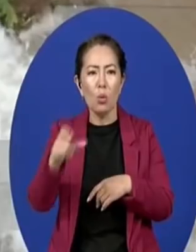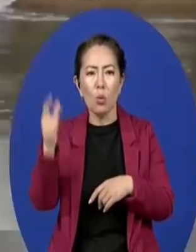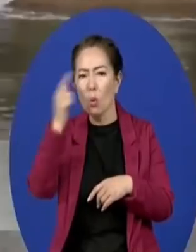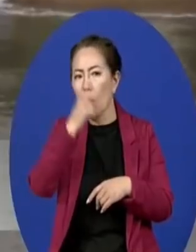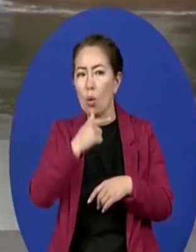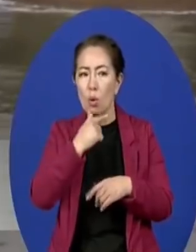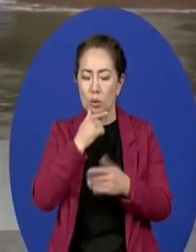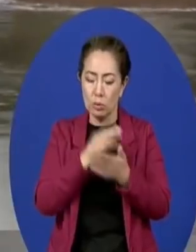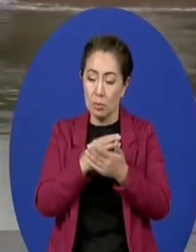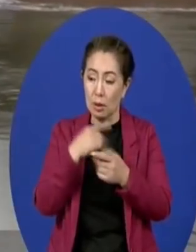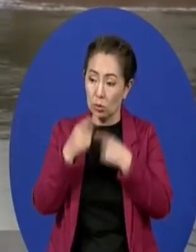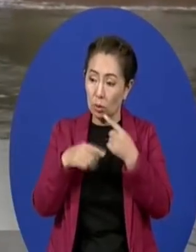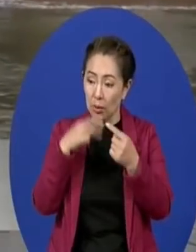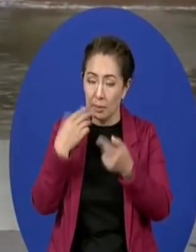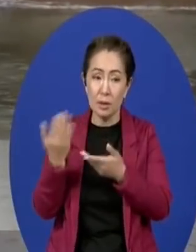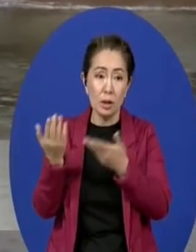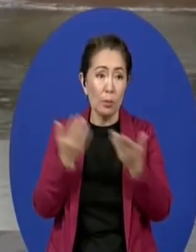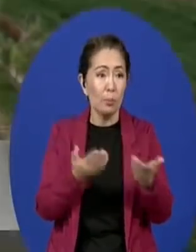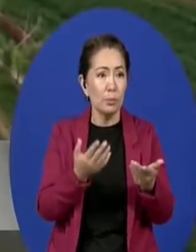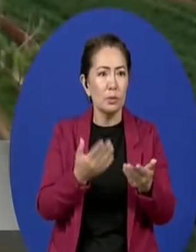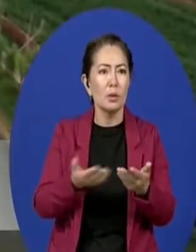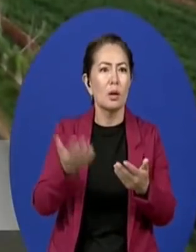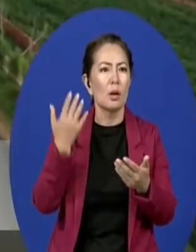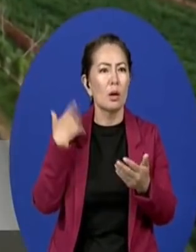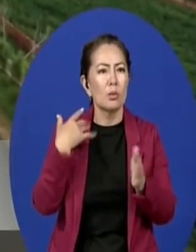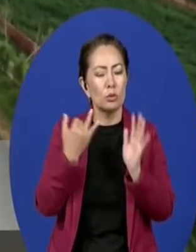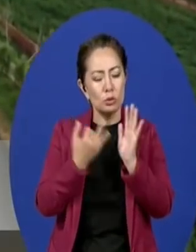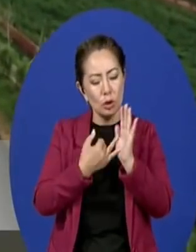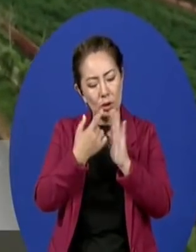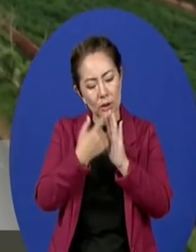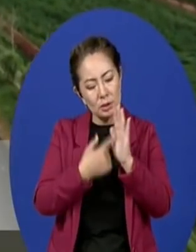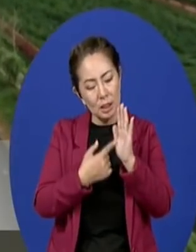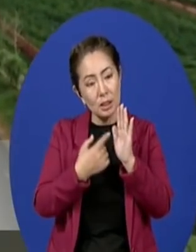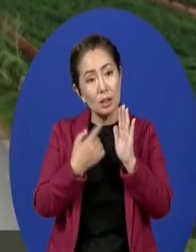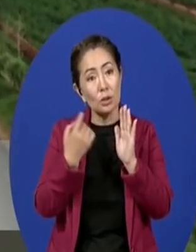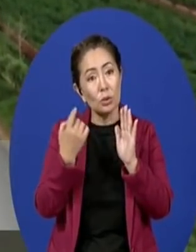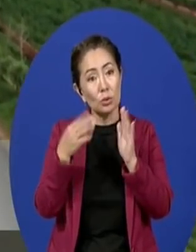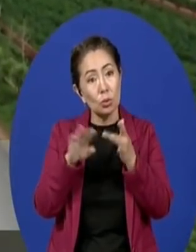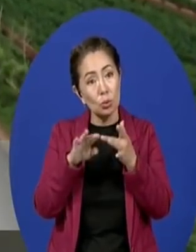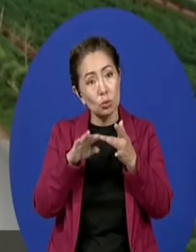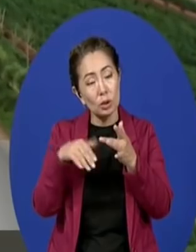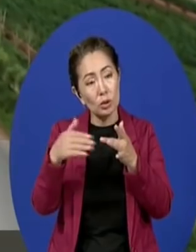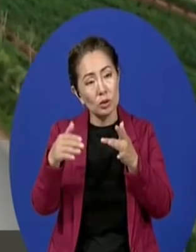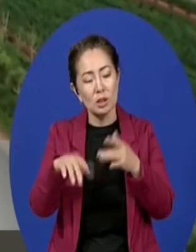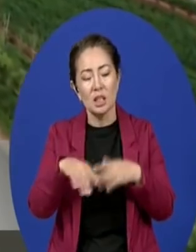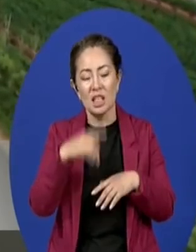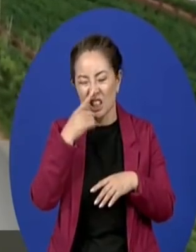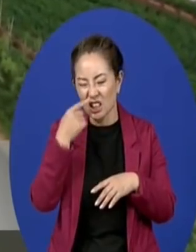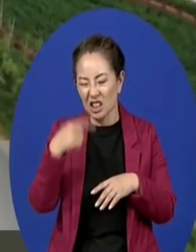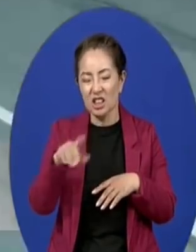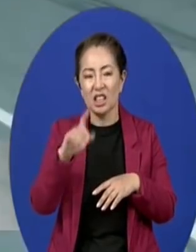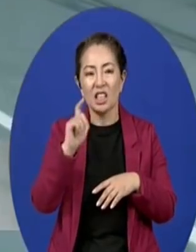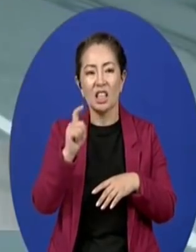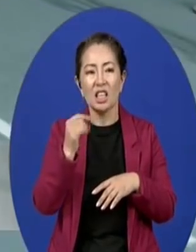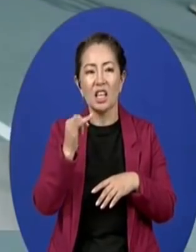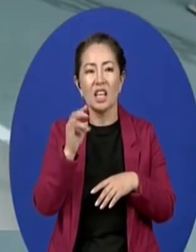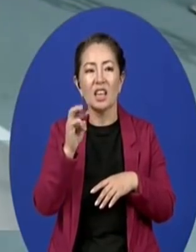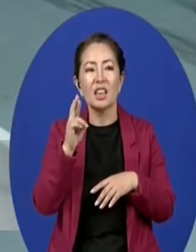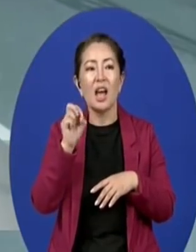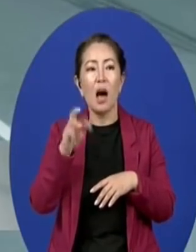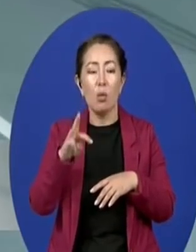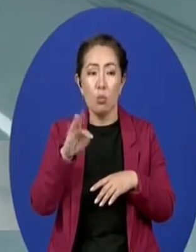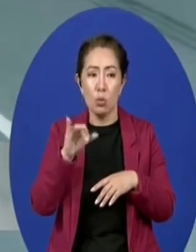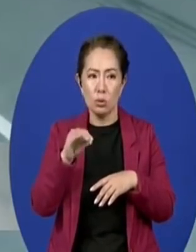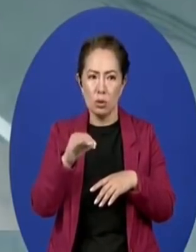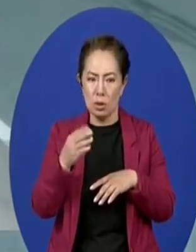орс сургагүй байгааг дуулглаа. Өнгөрсөн 7-р сарын дунд үеэс эхлэн Хятадын Хэннаан мужид өмнөх жилүүдэд ажиглагдж